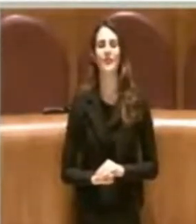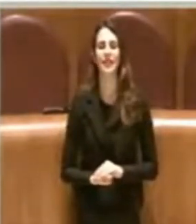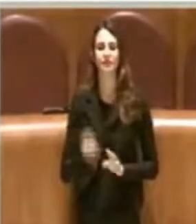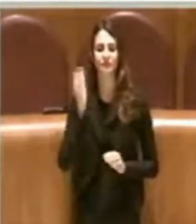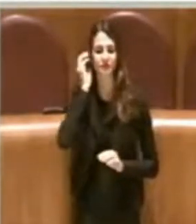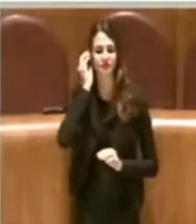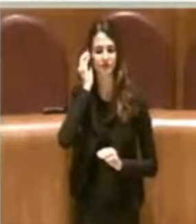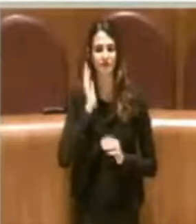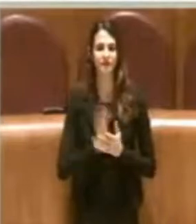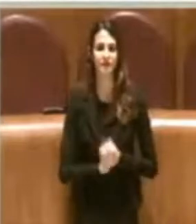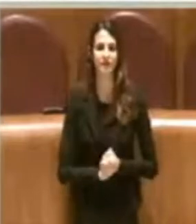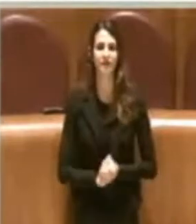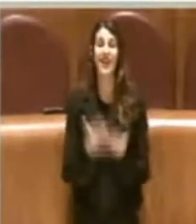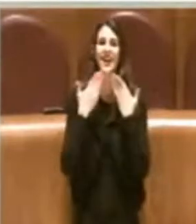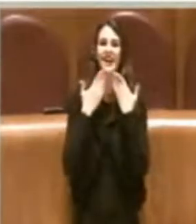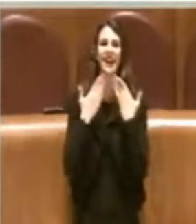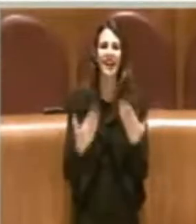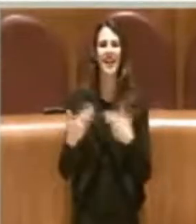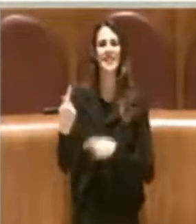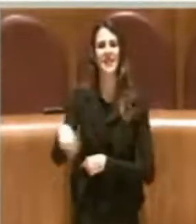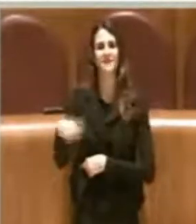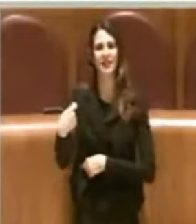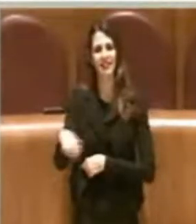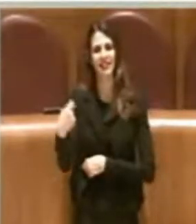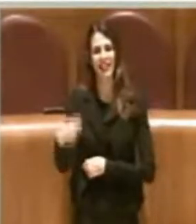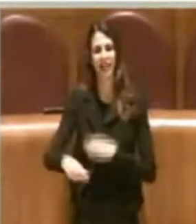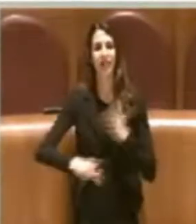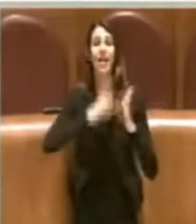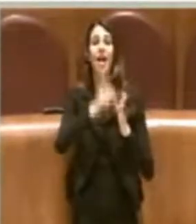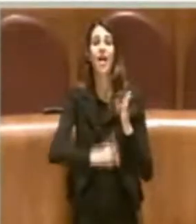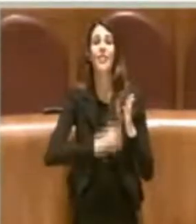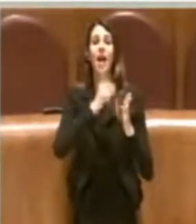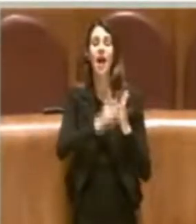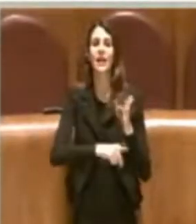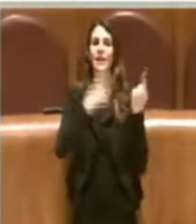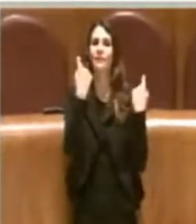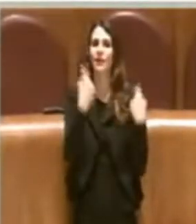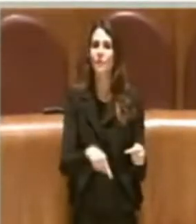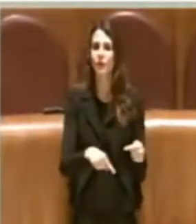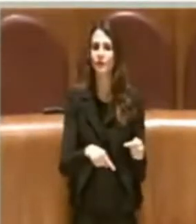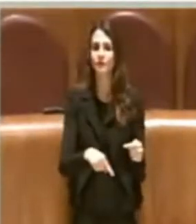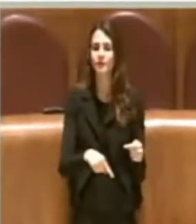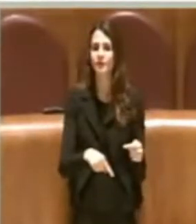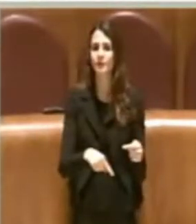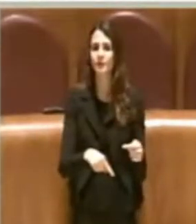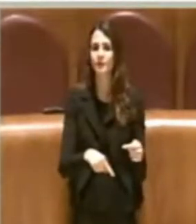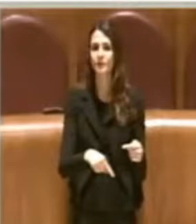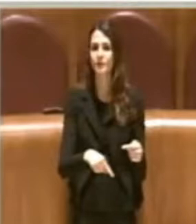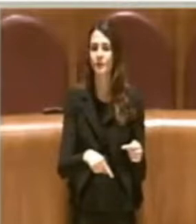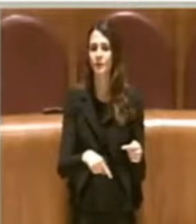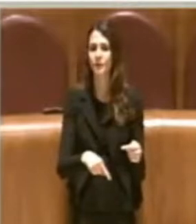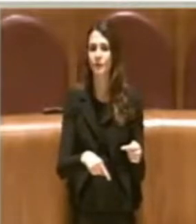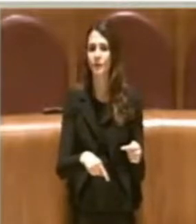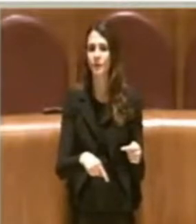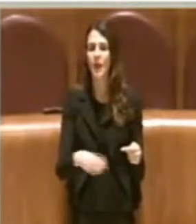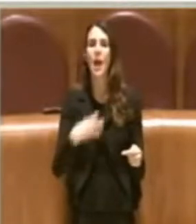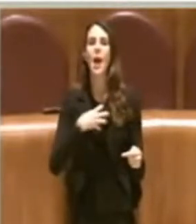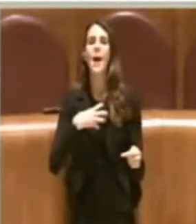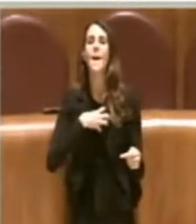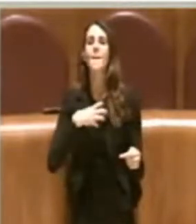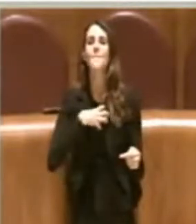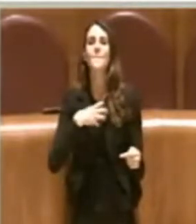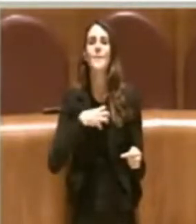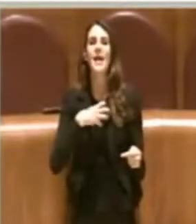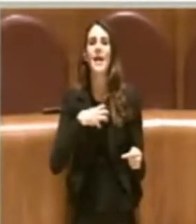Allora, grazie Presidente. Questa delibera, come sapranno tutti i membri della Commissione